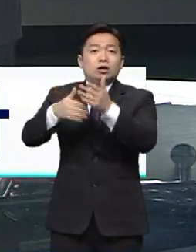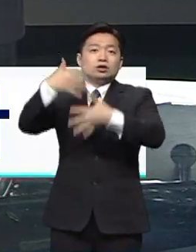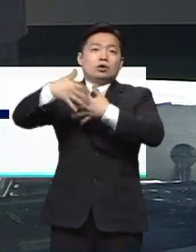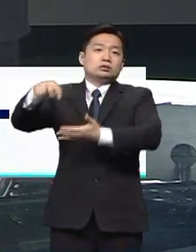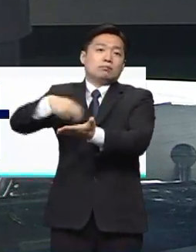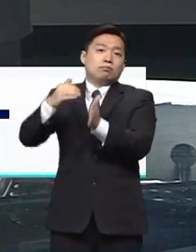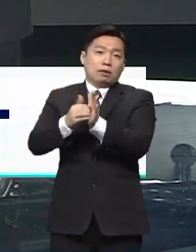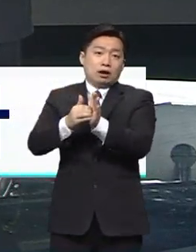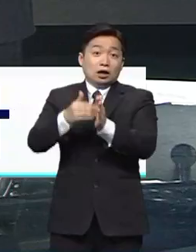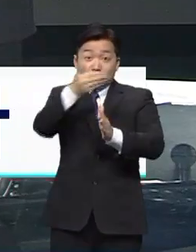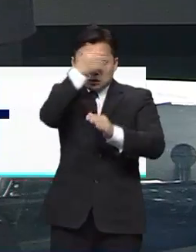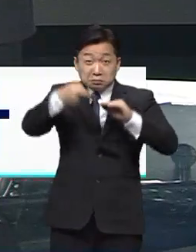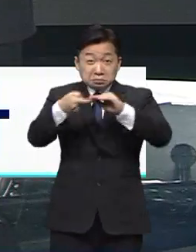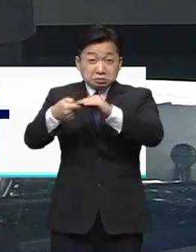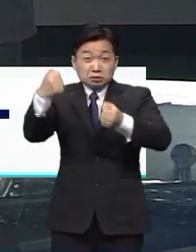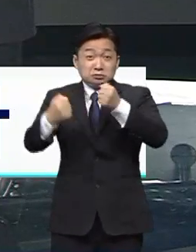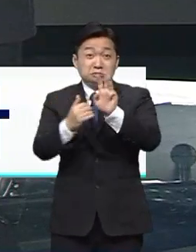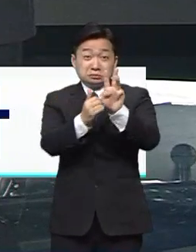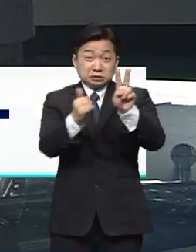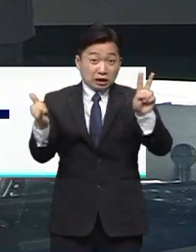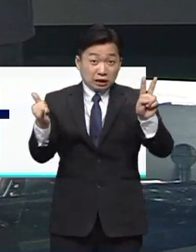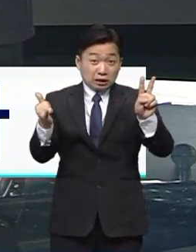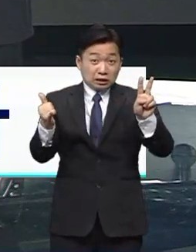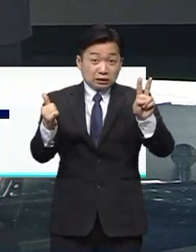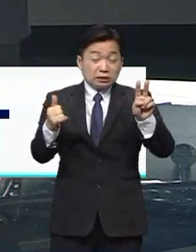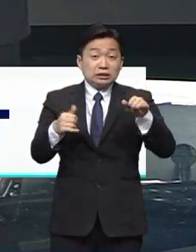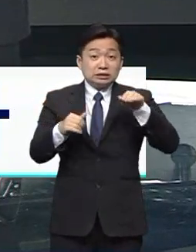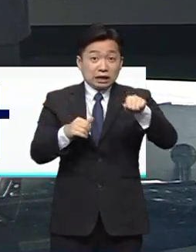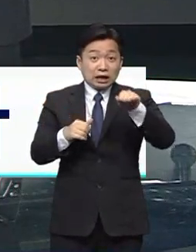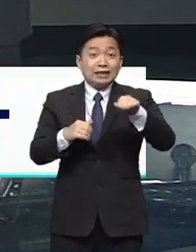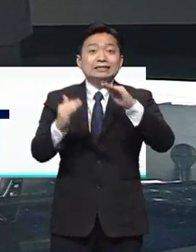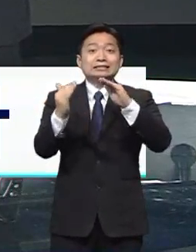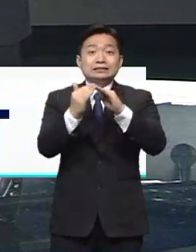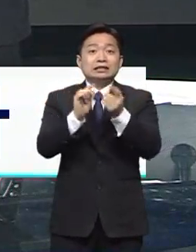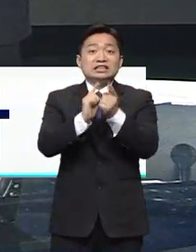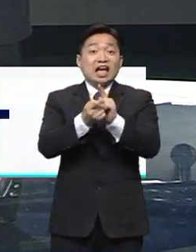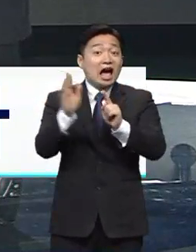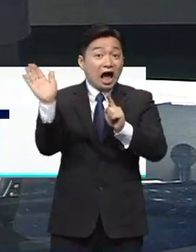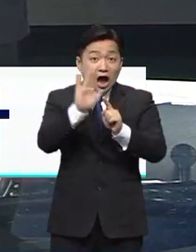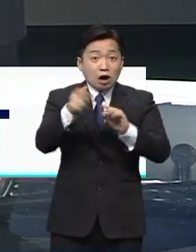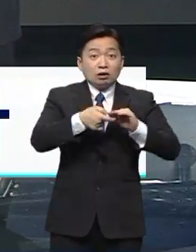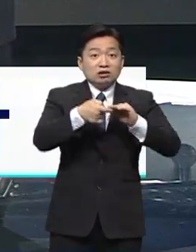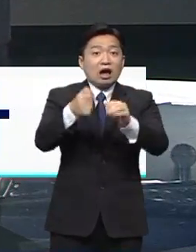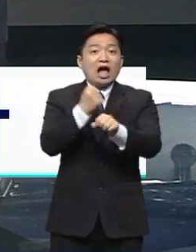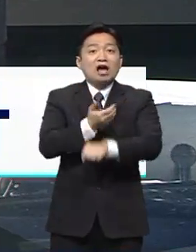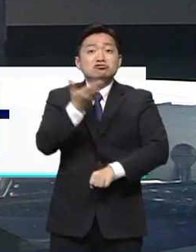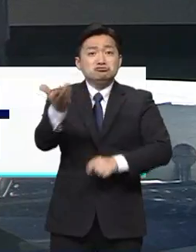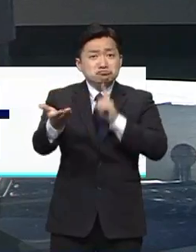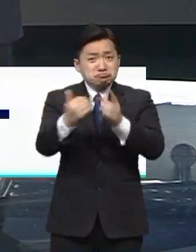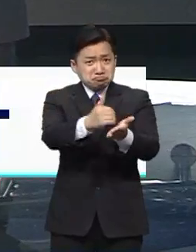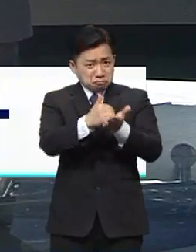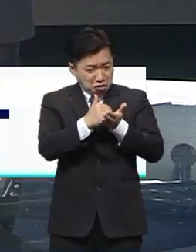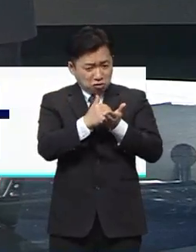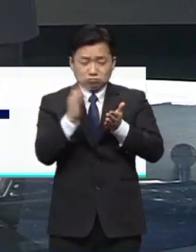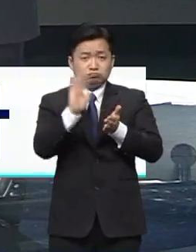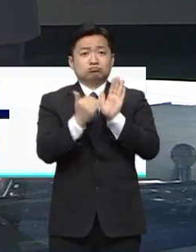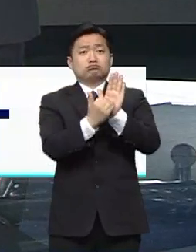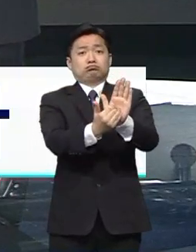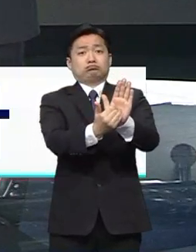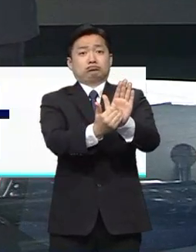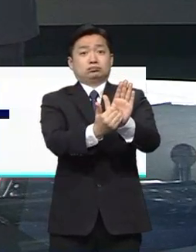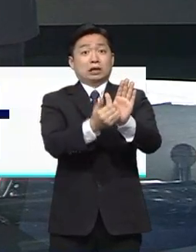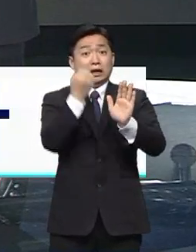보내왔습니다. 젊은 견인차 기사 두 명이 차를 집까지 대리가 아니라 견인을 해다 주겠다고 제안을 하길래 거절을